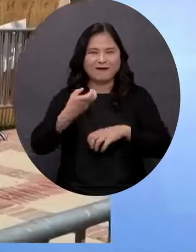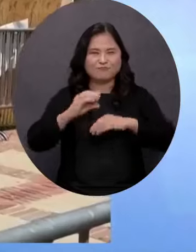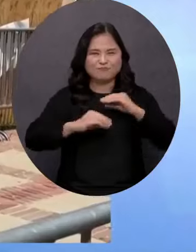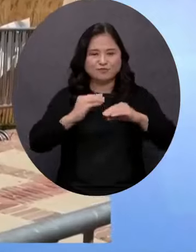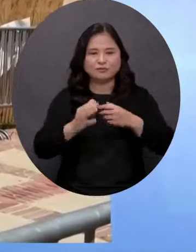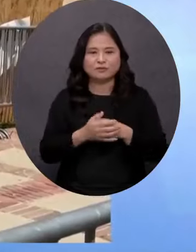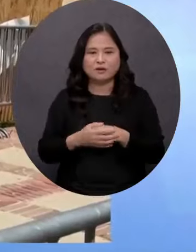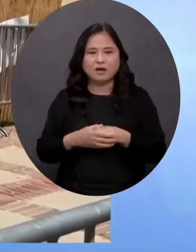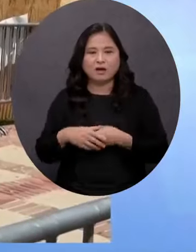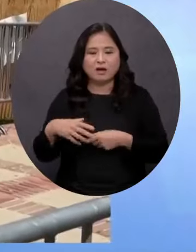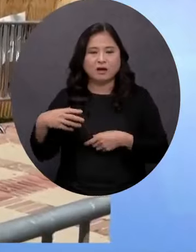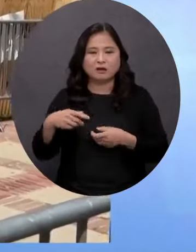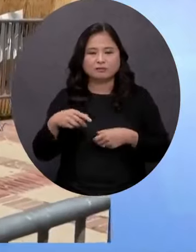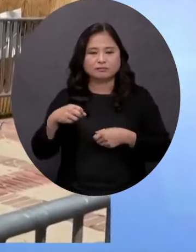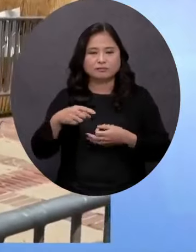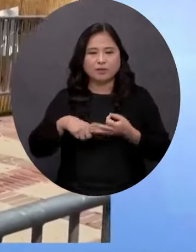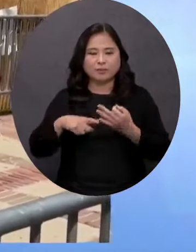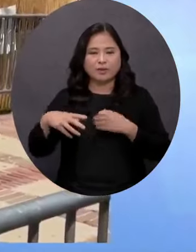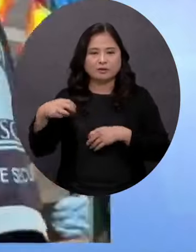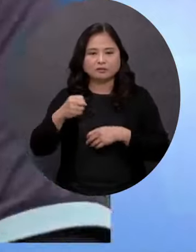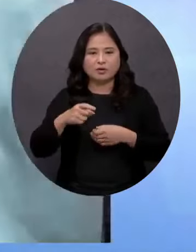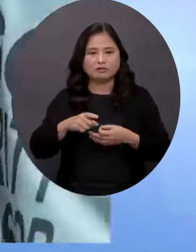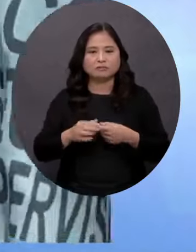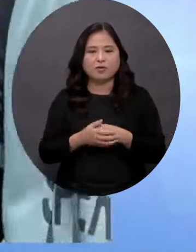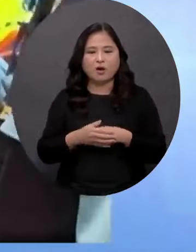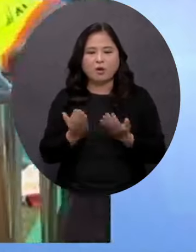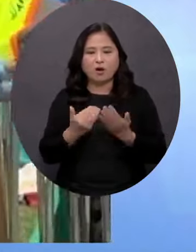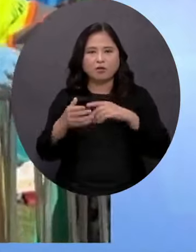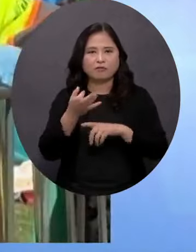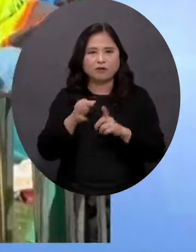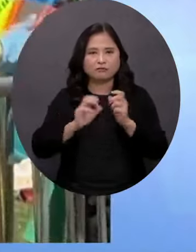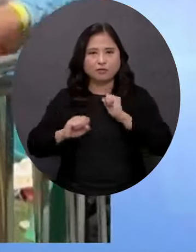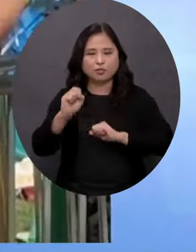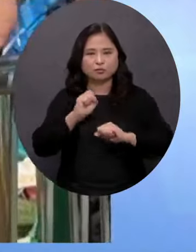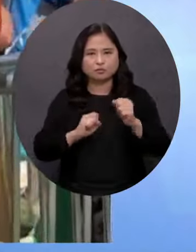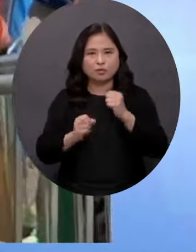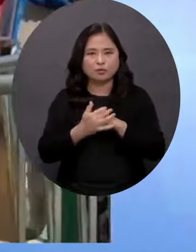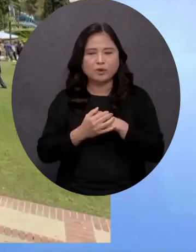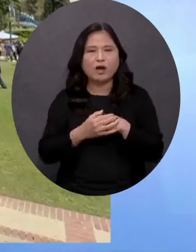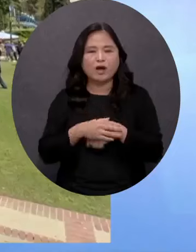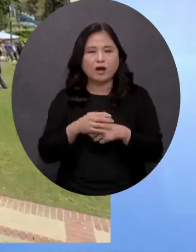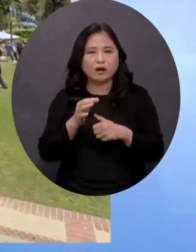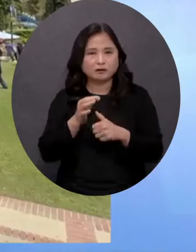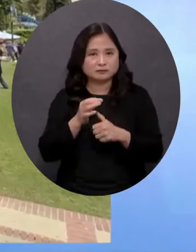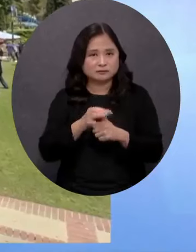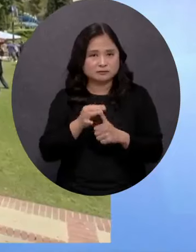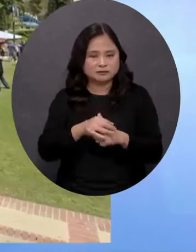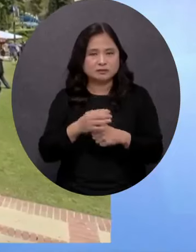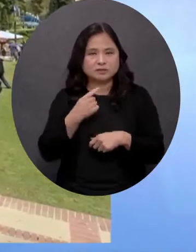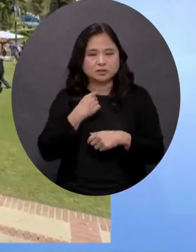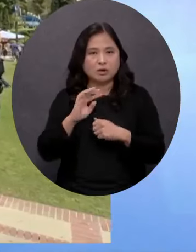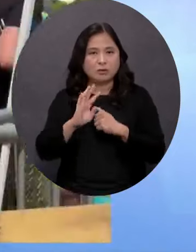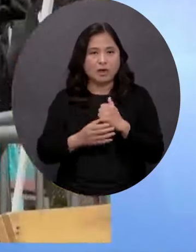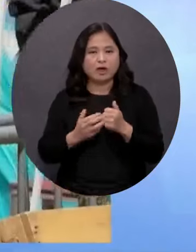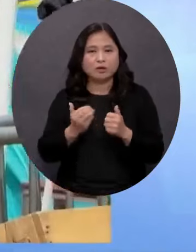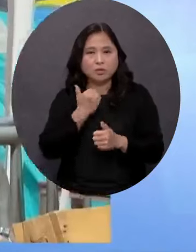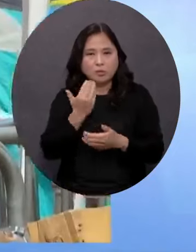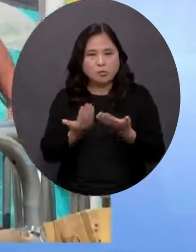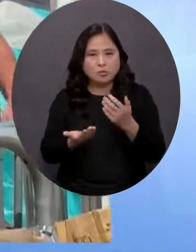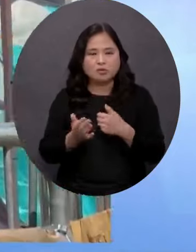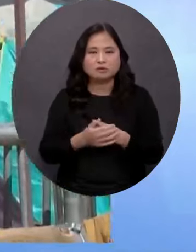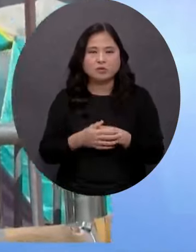纽森表示，任何在校园内从事非法活动的人都要承担责任，包括被刑事起诉、停学